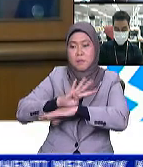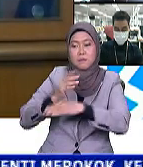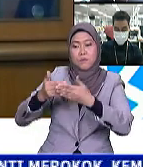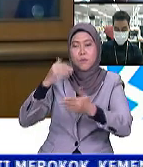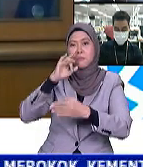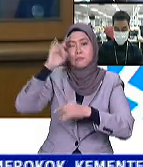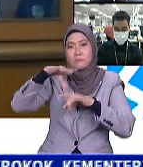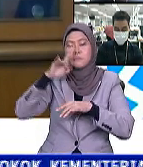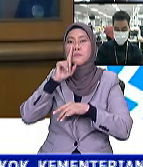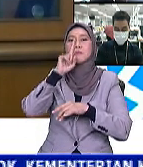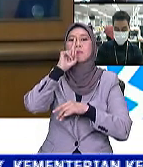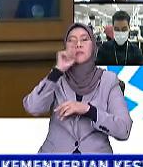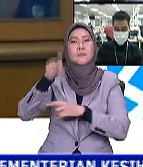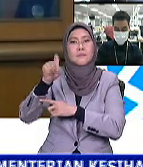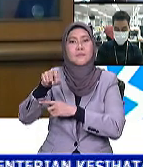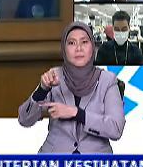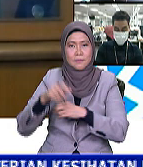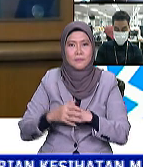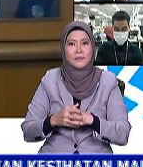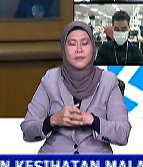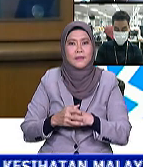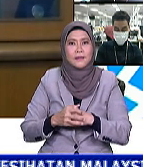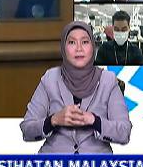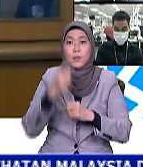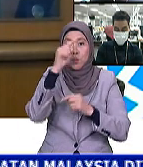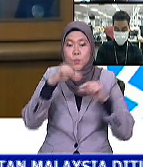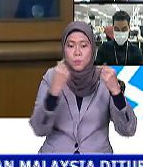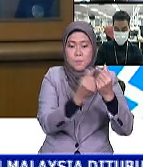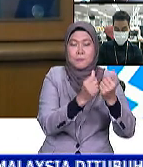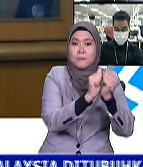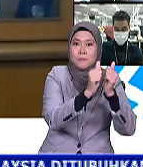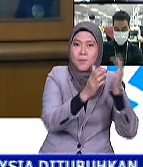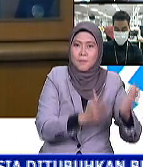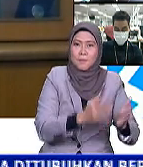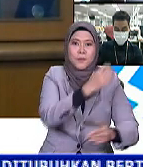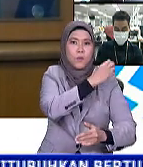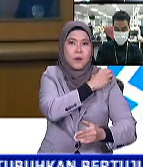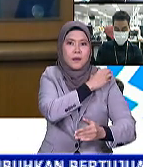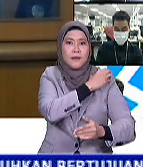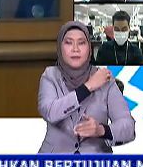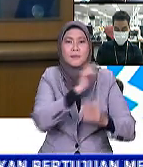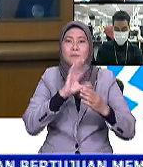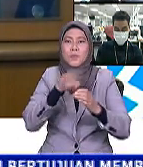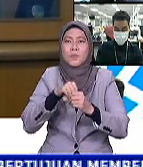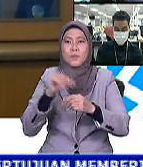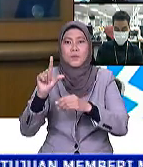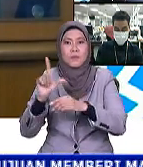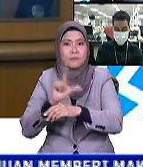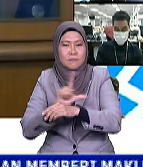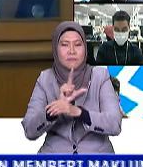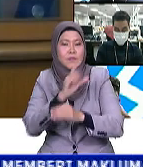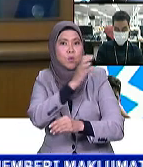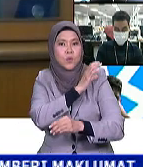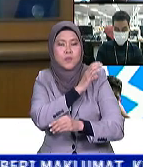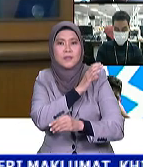4 times before we go. Dan bagi atlet-atlet dan juga pegawai atau maksudnya jurulatih mereka,